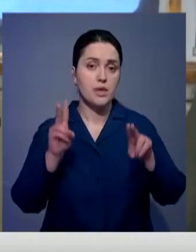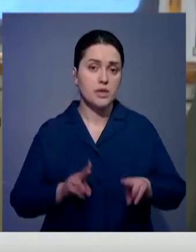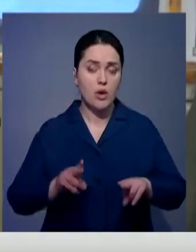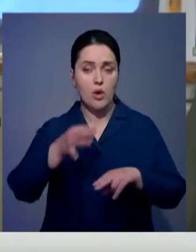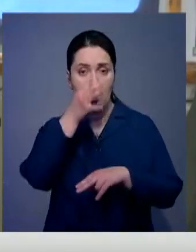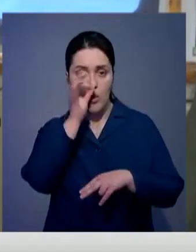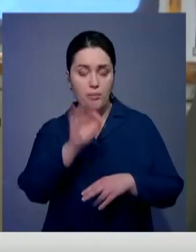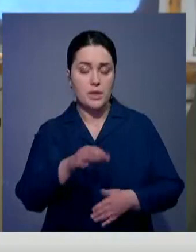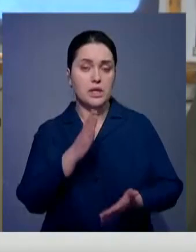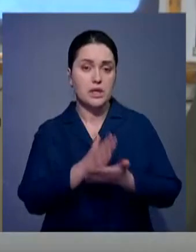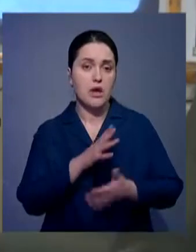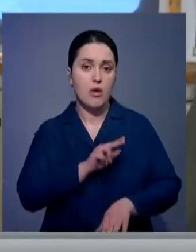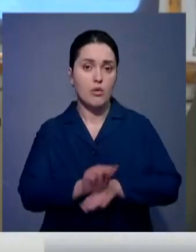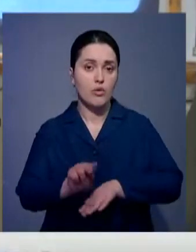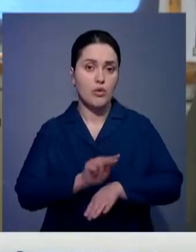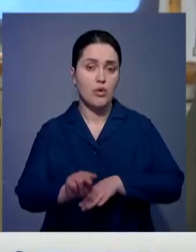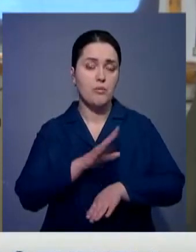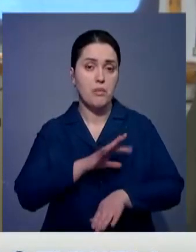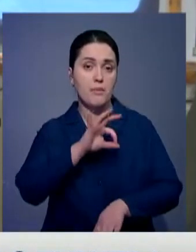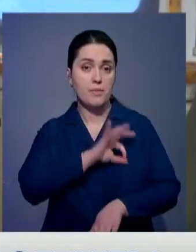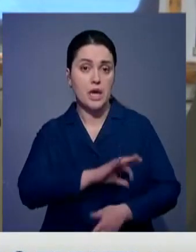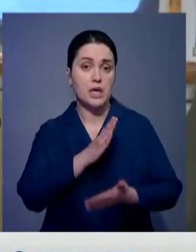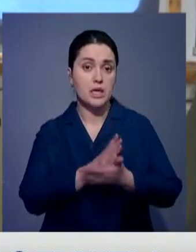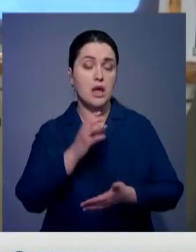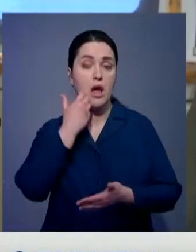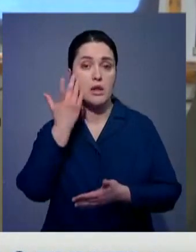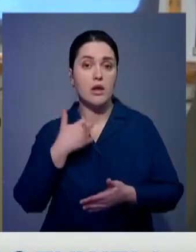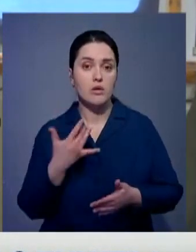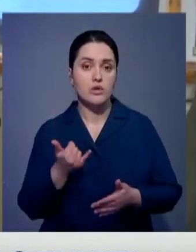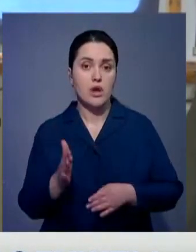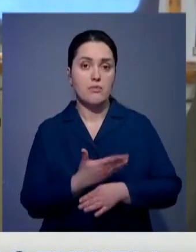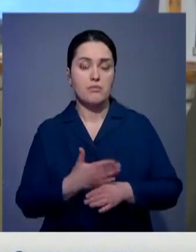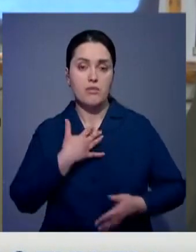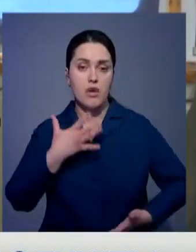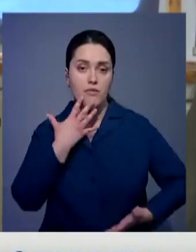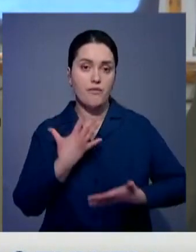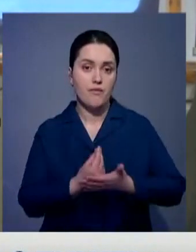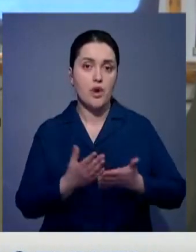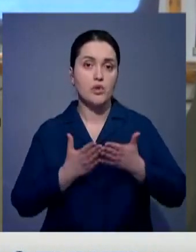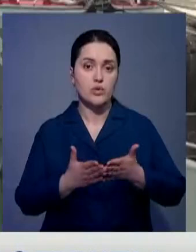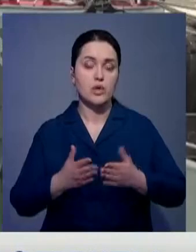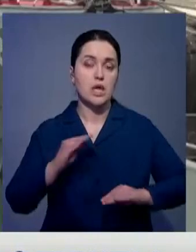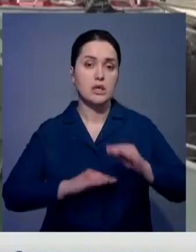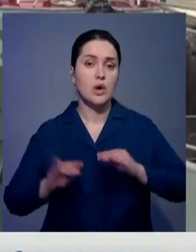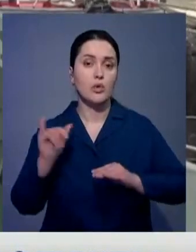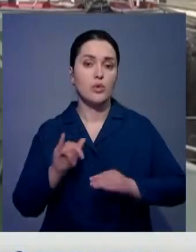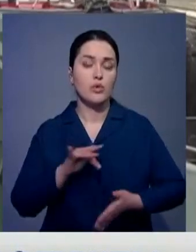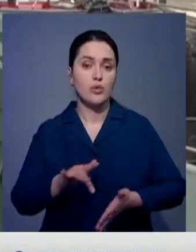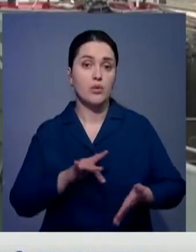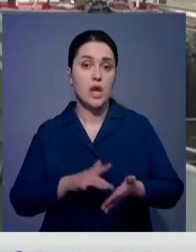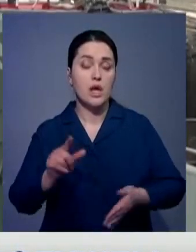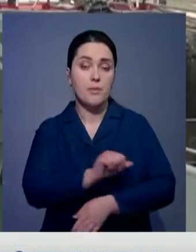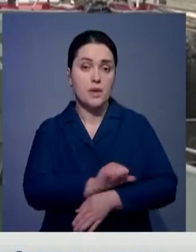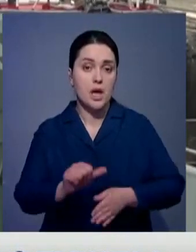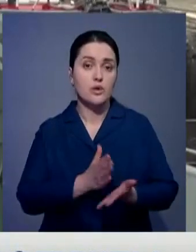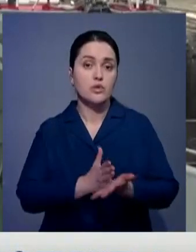опыт. Этот опыт потом пригодился, когда мы уже формировать начали свое собственное судостроение, уральские. С тех пор пограничная